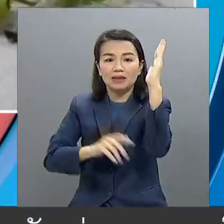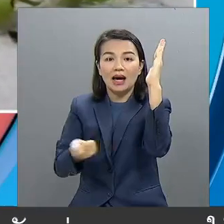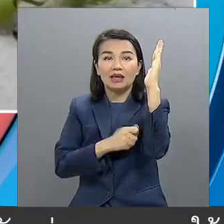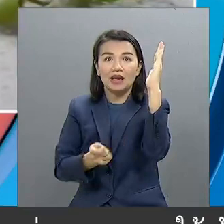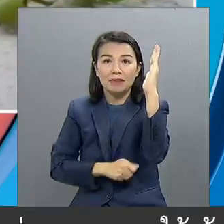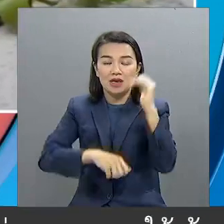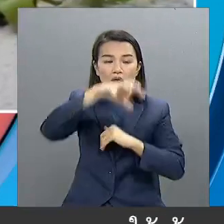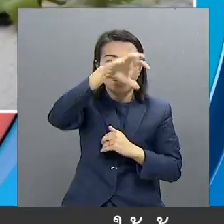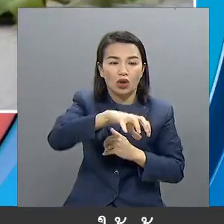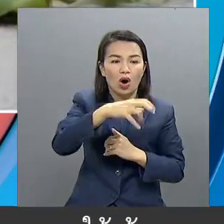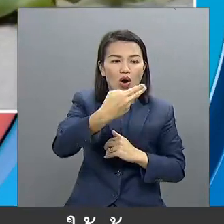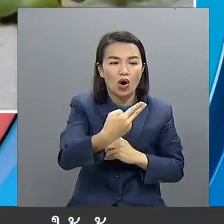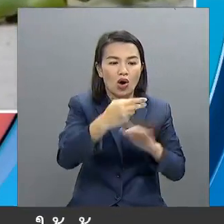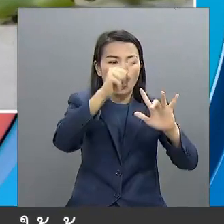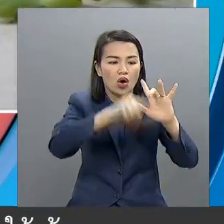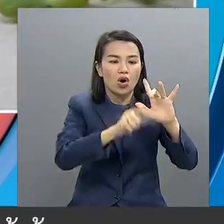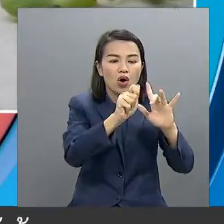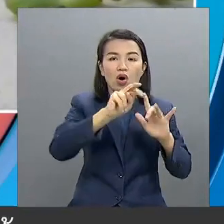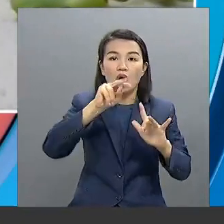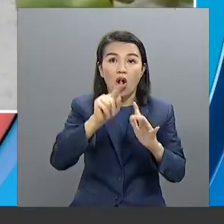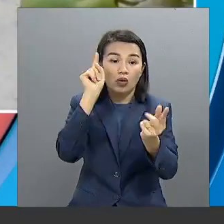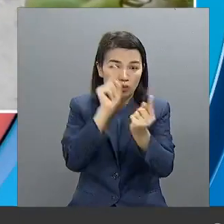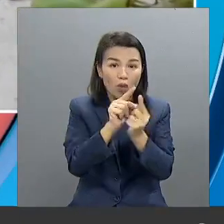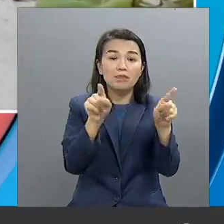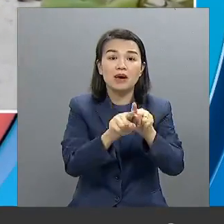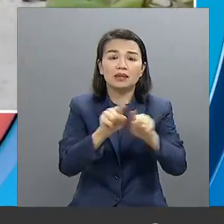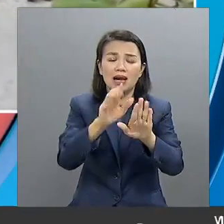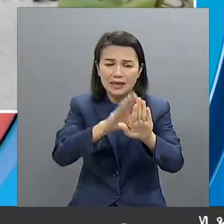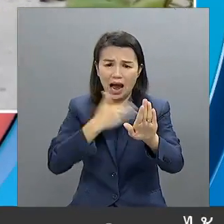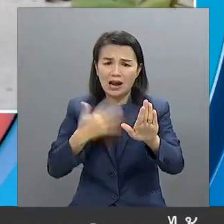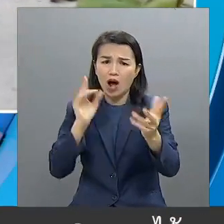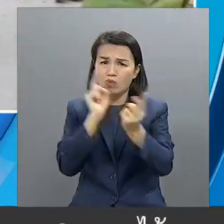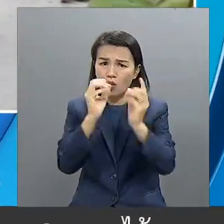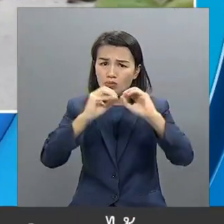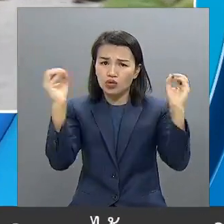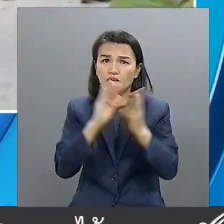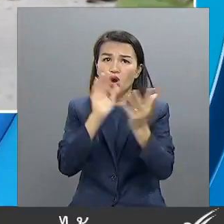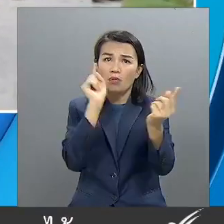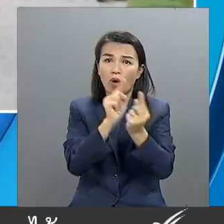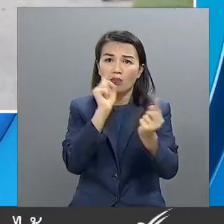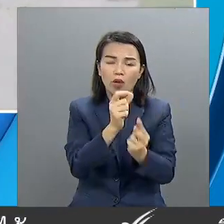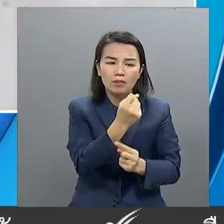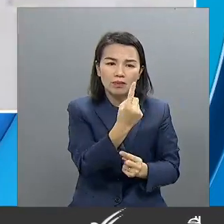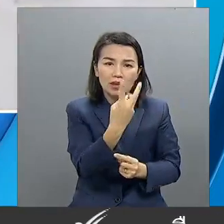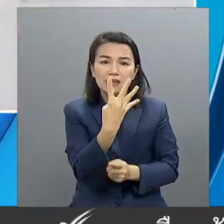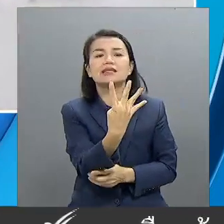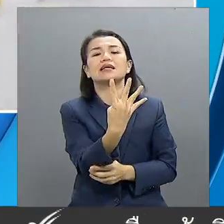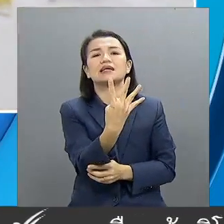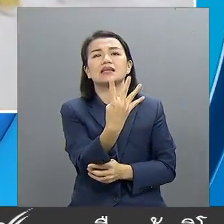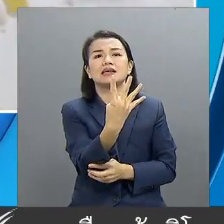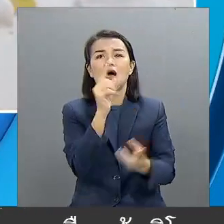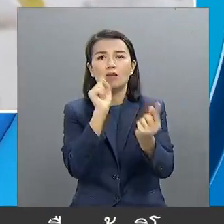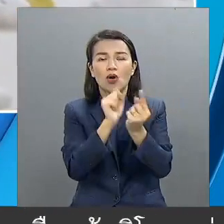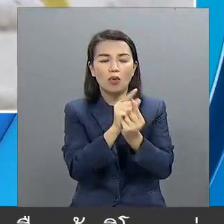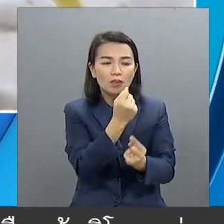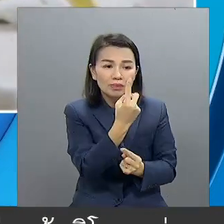นะทดีใจกัมากเพรไม่เหนกัมานานมากแล้แลจอกcare จะม 4 ตเทานั้นเอ้ lineup you're4 ตวแล้มีใจกัใหญ่มา